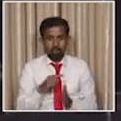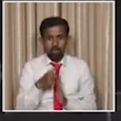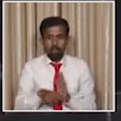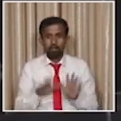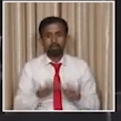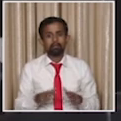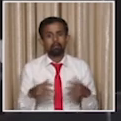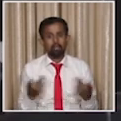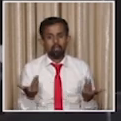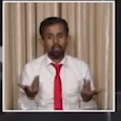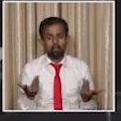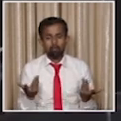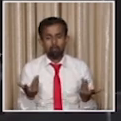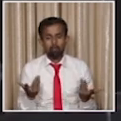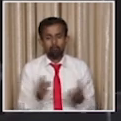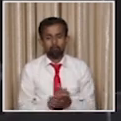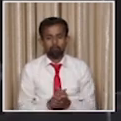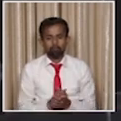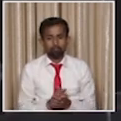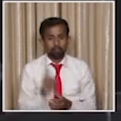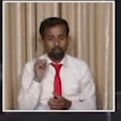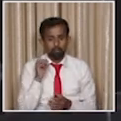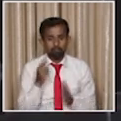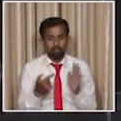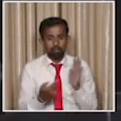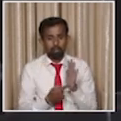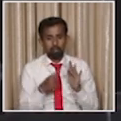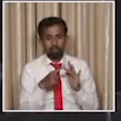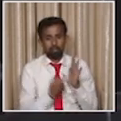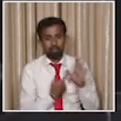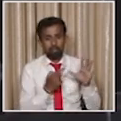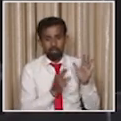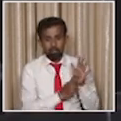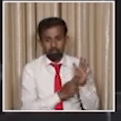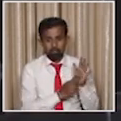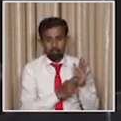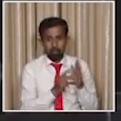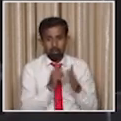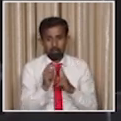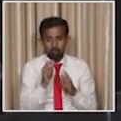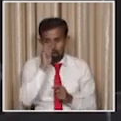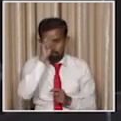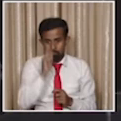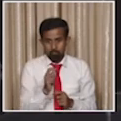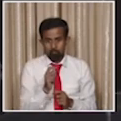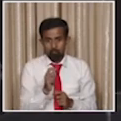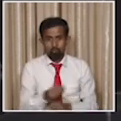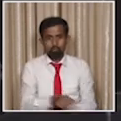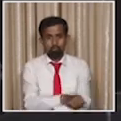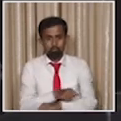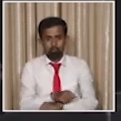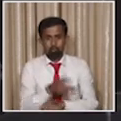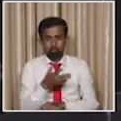හිටියේ නෑ කියලා. අතවසෙම්ම එදා මම ටිරානලස් ඇමතිවරයා මේ සංවිධානය